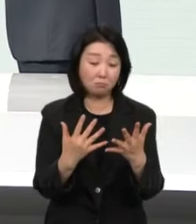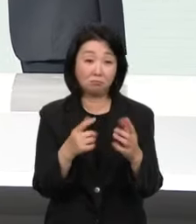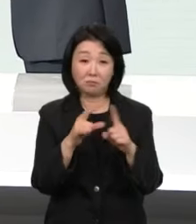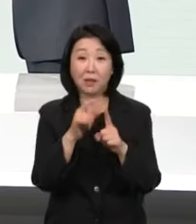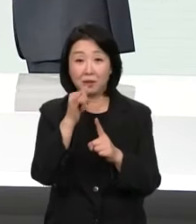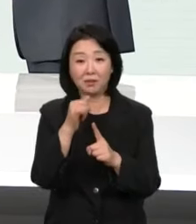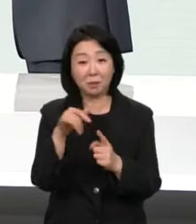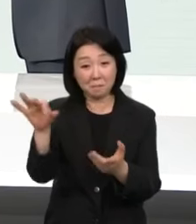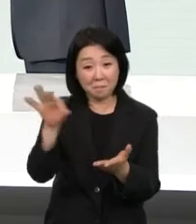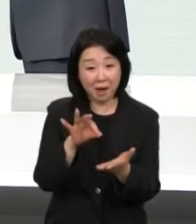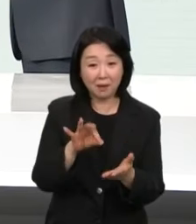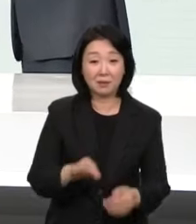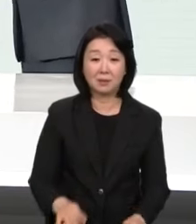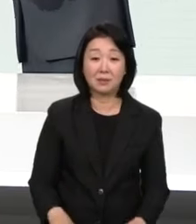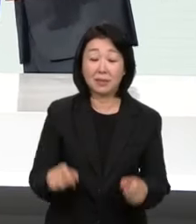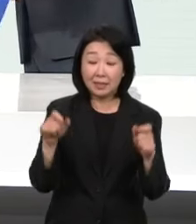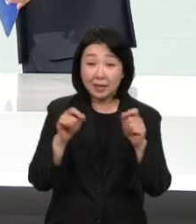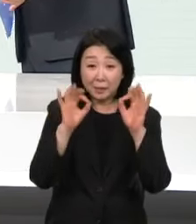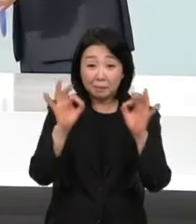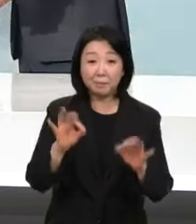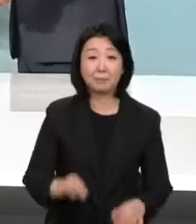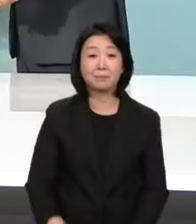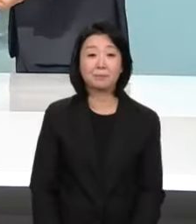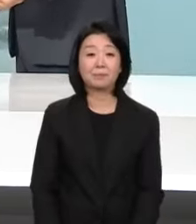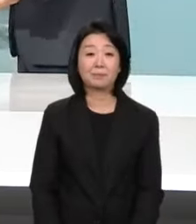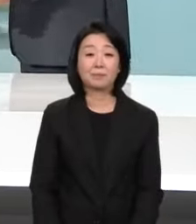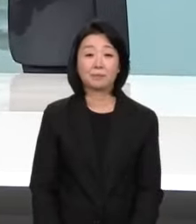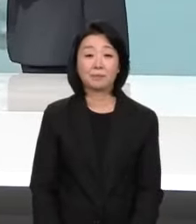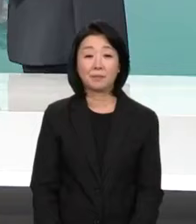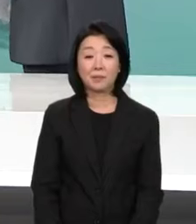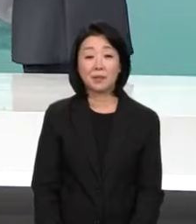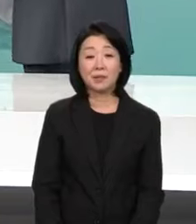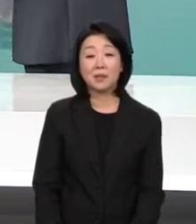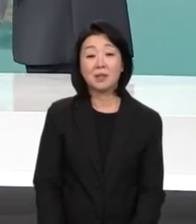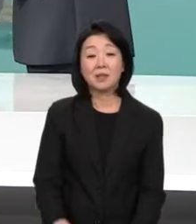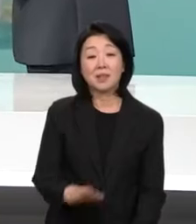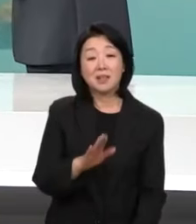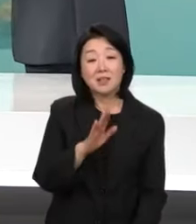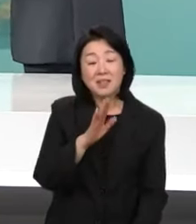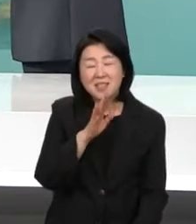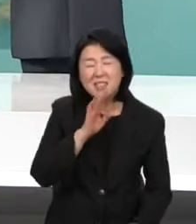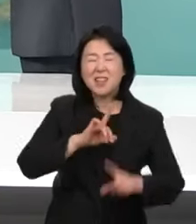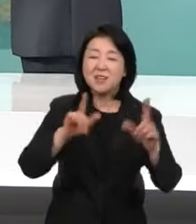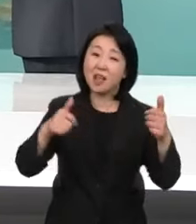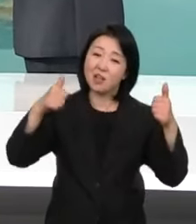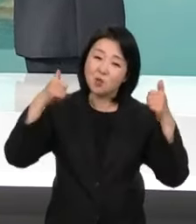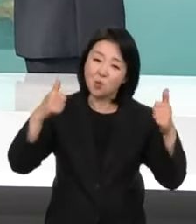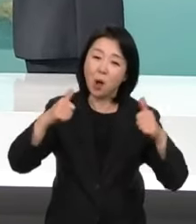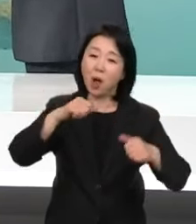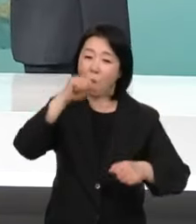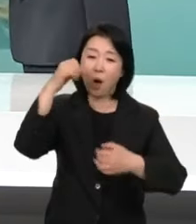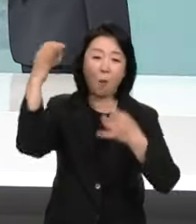한번 찾아왔습니다. 네. 자, 짧게 한번 들어보시죠. 진짜 날 죽인다!